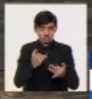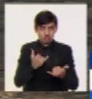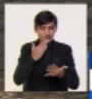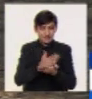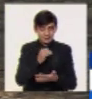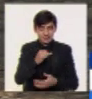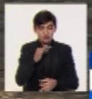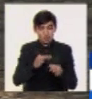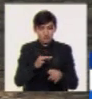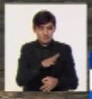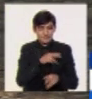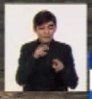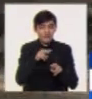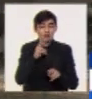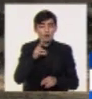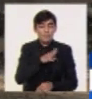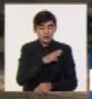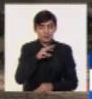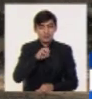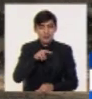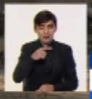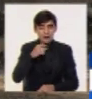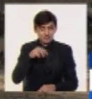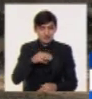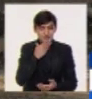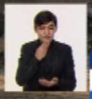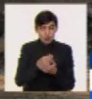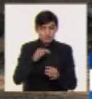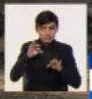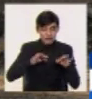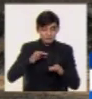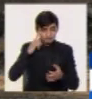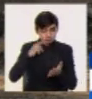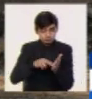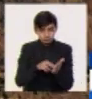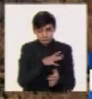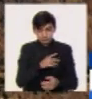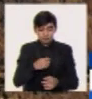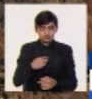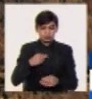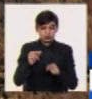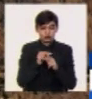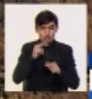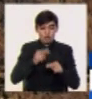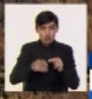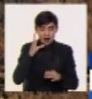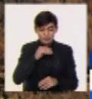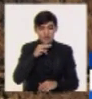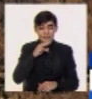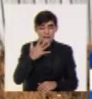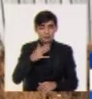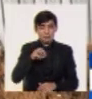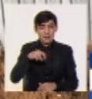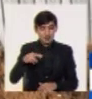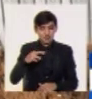куәгер сол кездегі ЛРТ бастығы болған Талғат Арданның өз жобаларын белден басып жүзеге асыратынын айтып берді. 5 миллиард 400 миллион